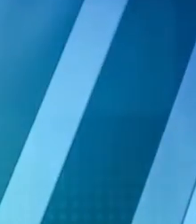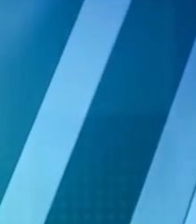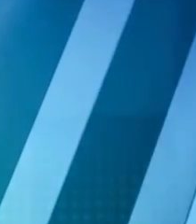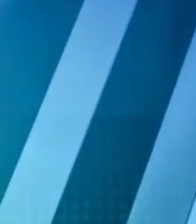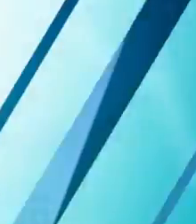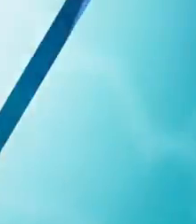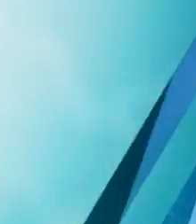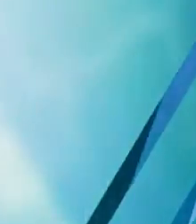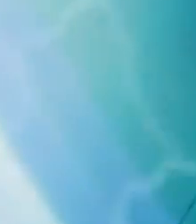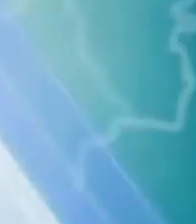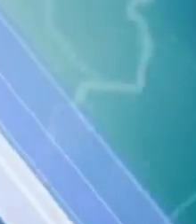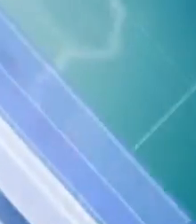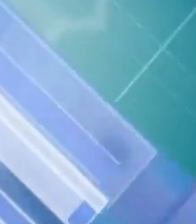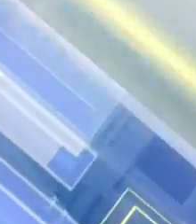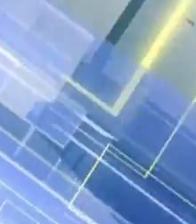Музика